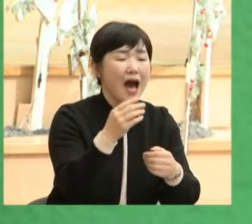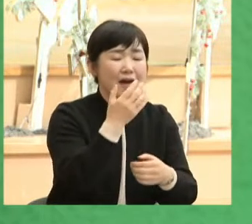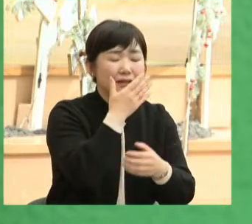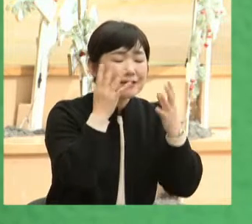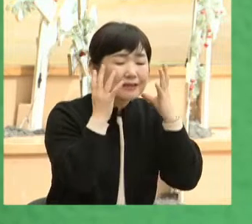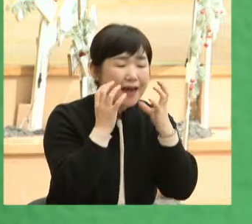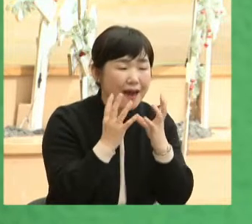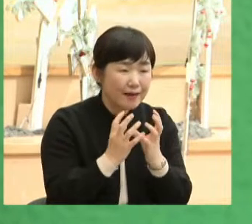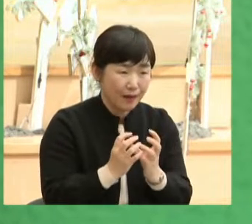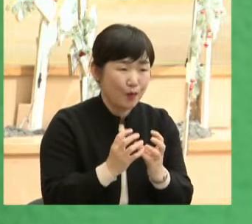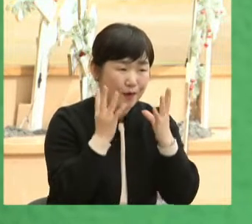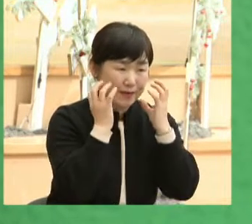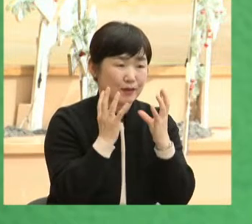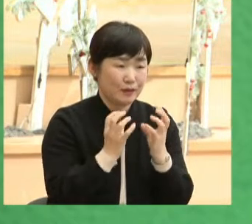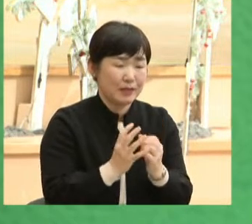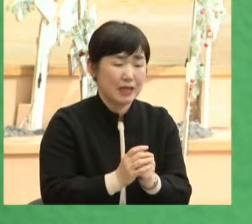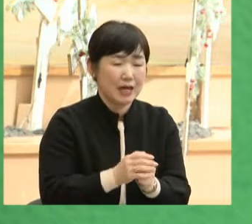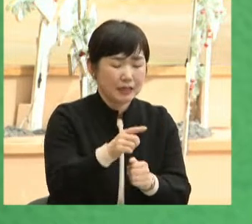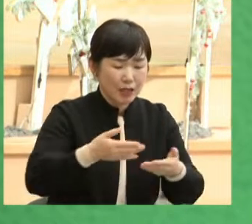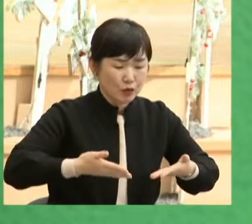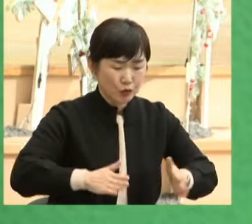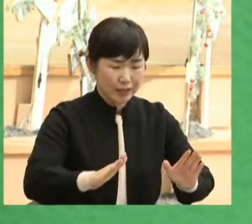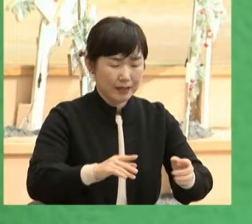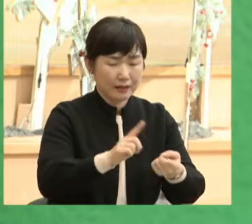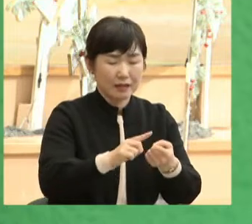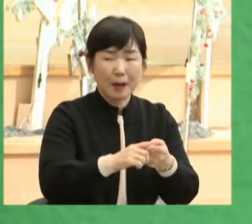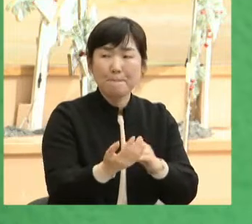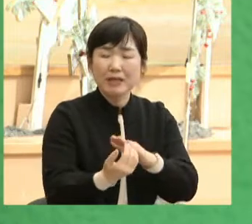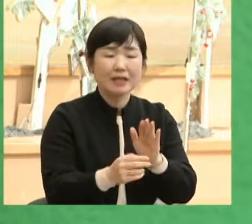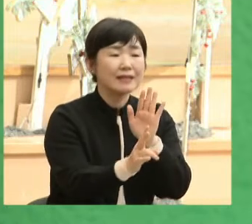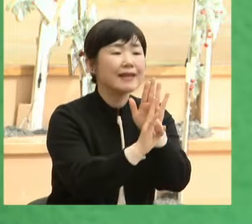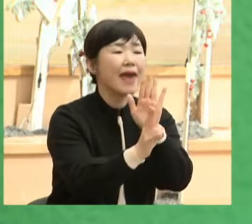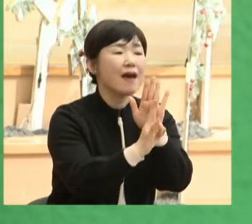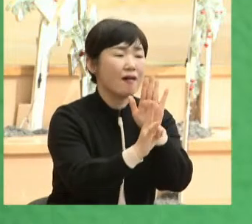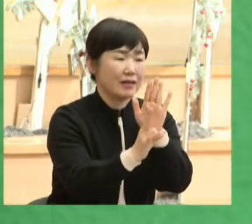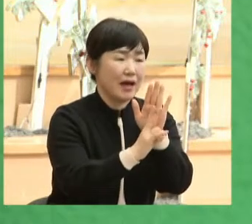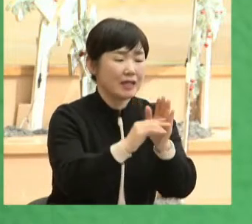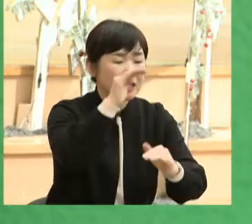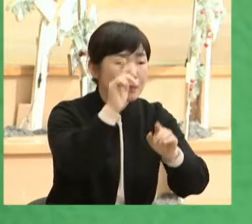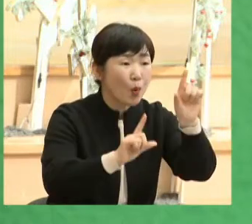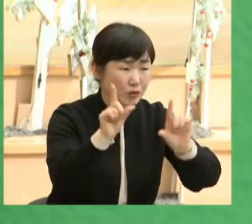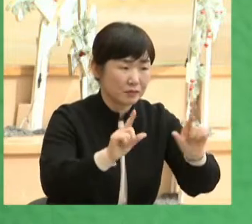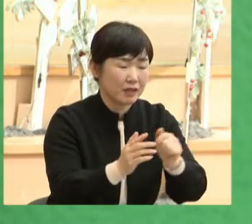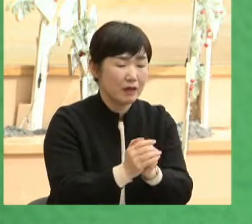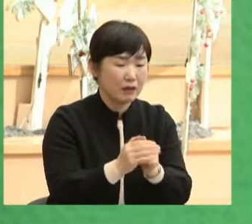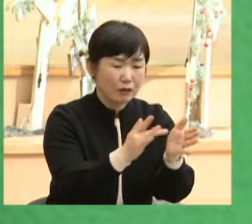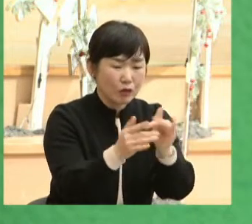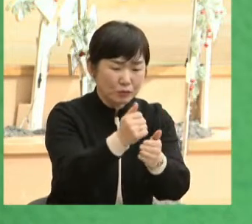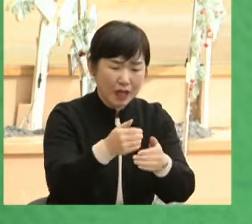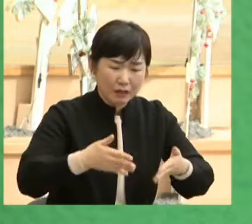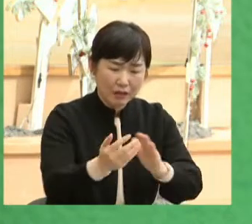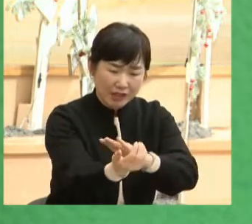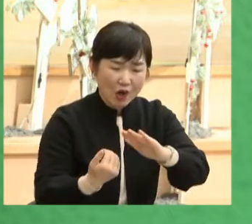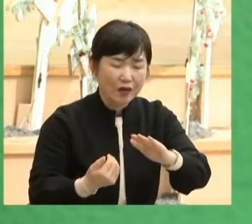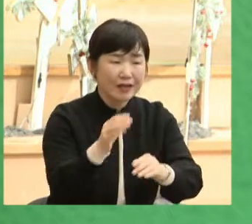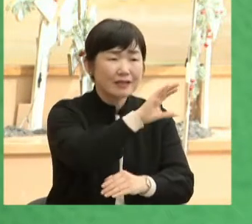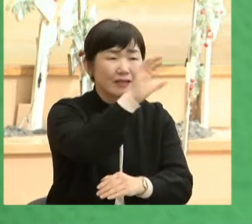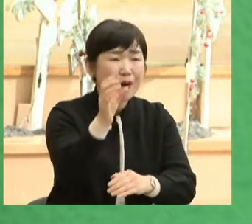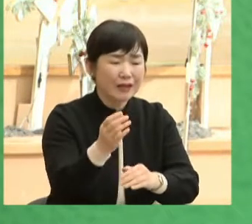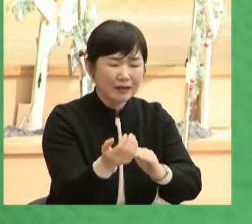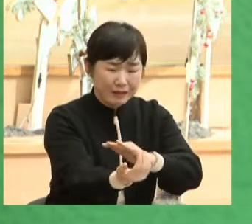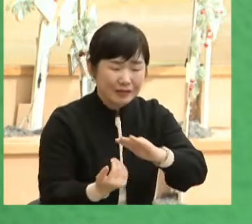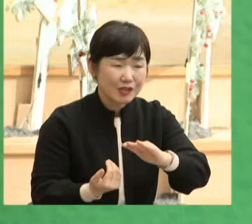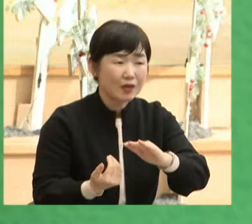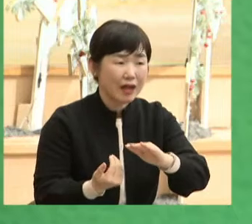세례요한의 출생이 예언된 그 장면이에요 그러니까 예 수 그리스도의 탄생 앞서서 성탄의 앞서서